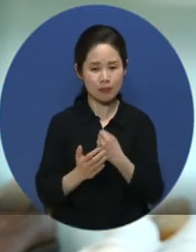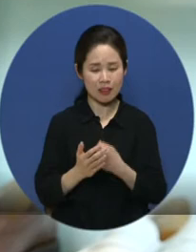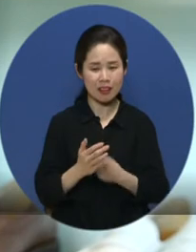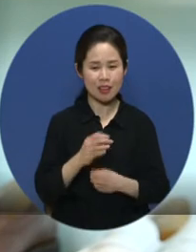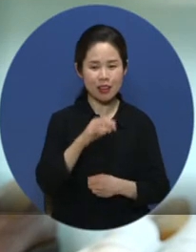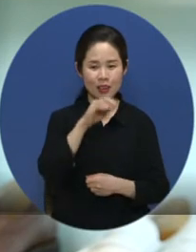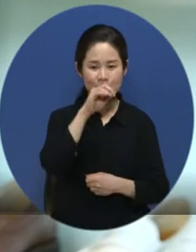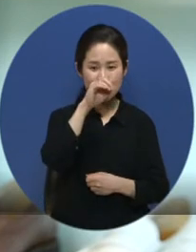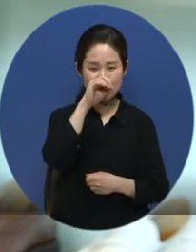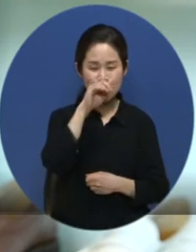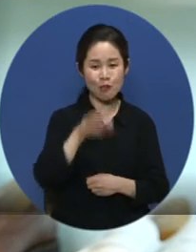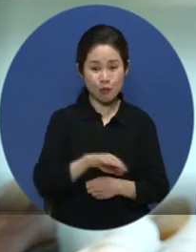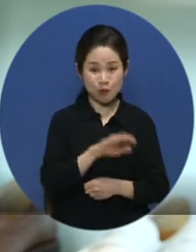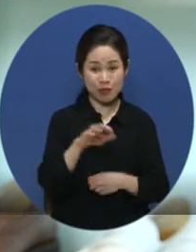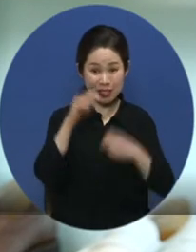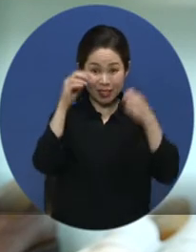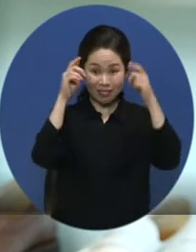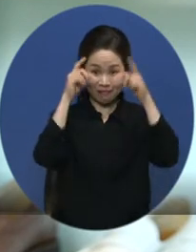데려간다라는 그러한